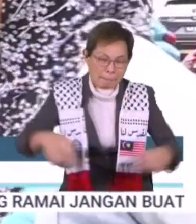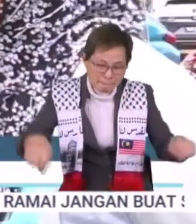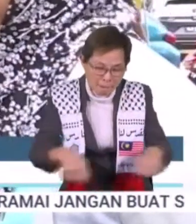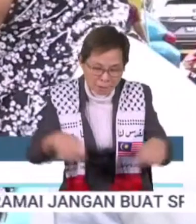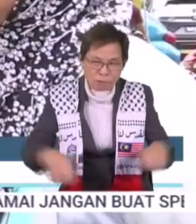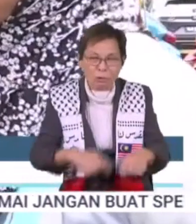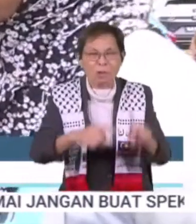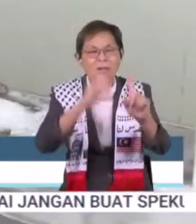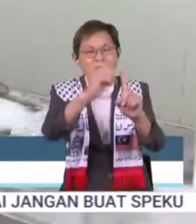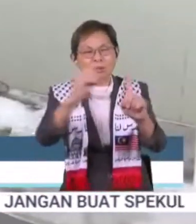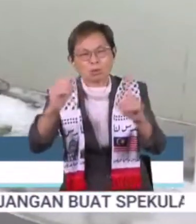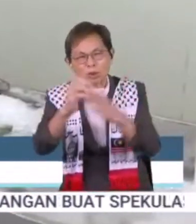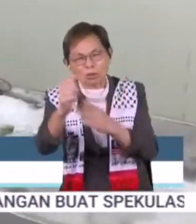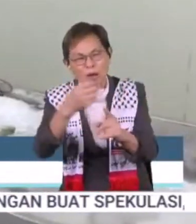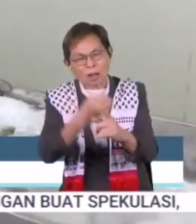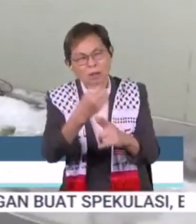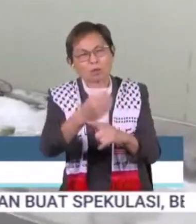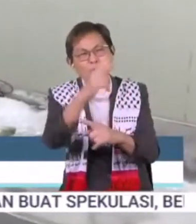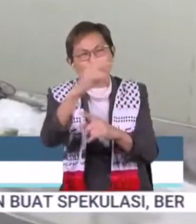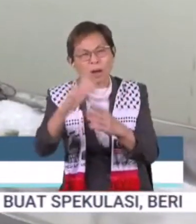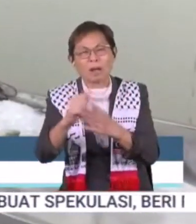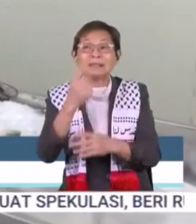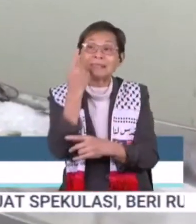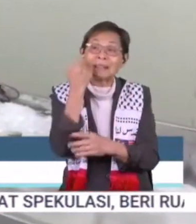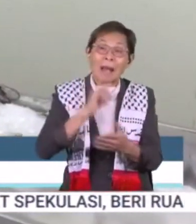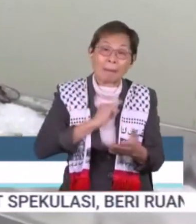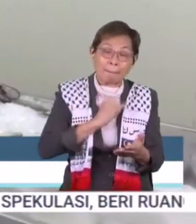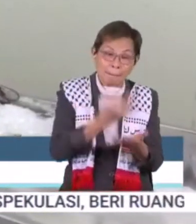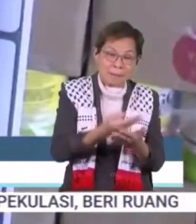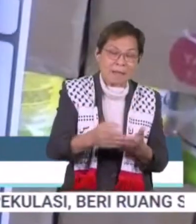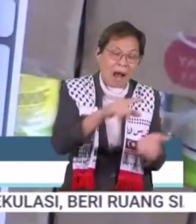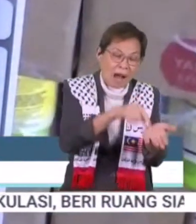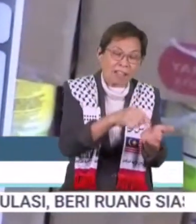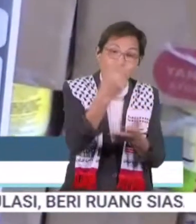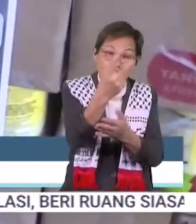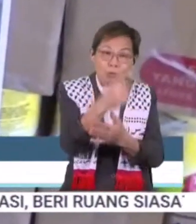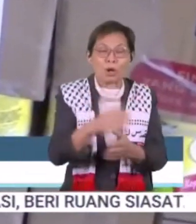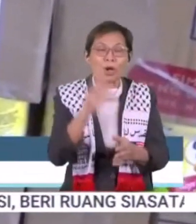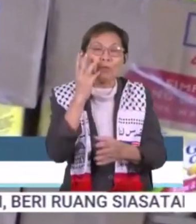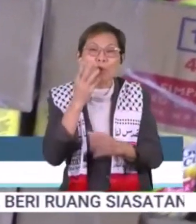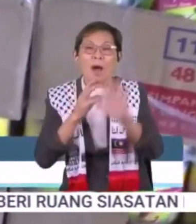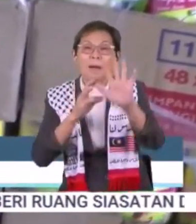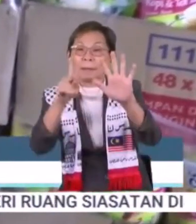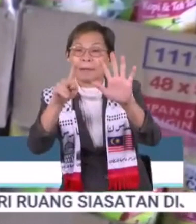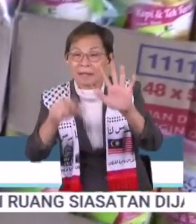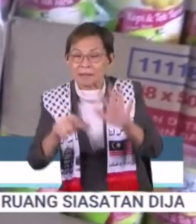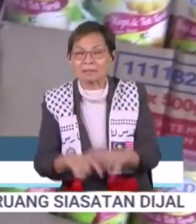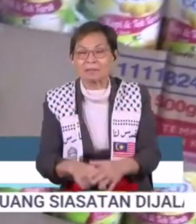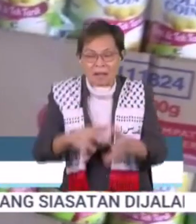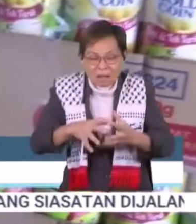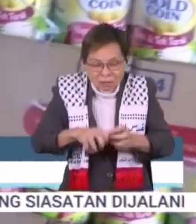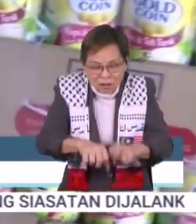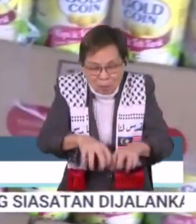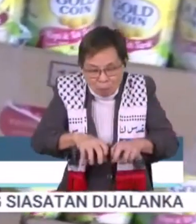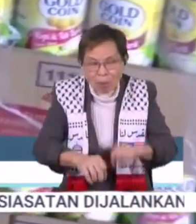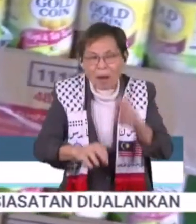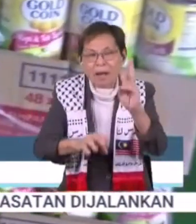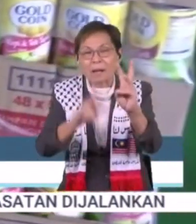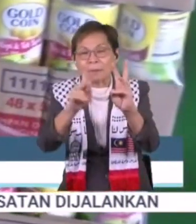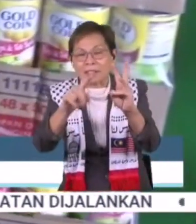dalam 100 ke 200, tapi tadi saya beli ayam 2 ekor, beras 5 kilo, tepung 6